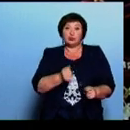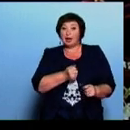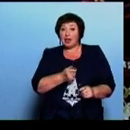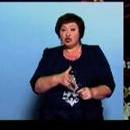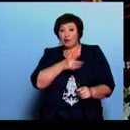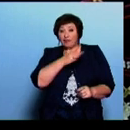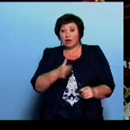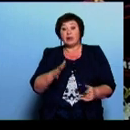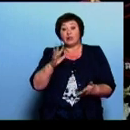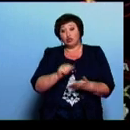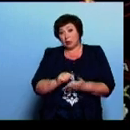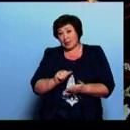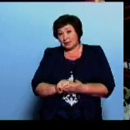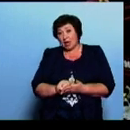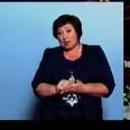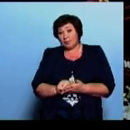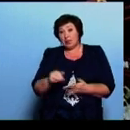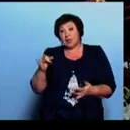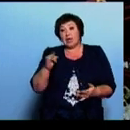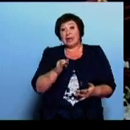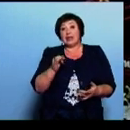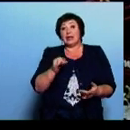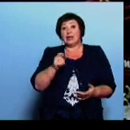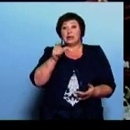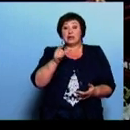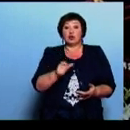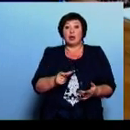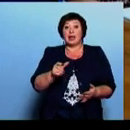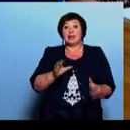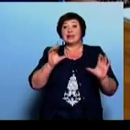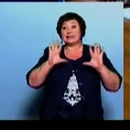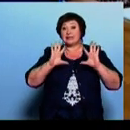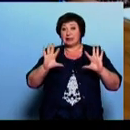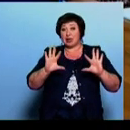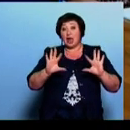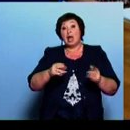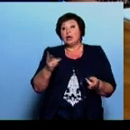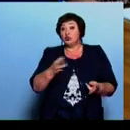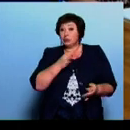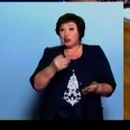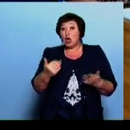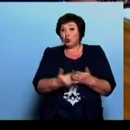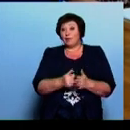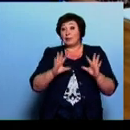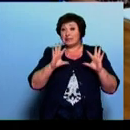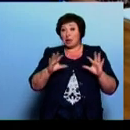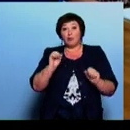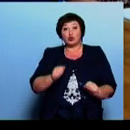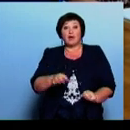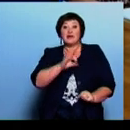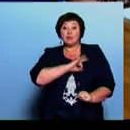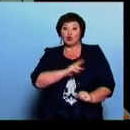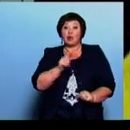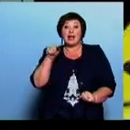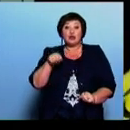на замену, на приобретение, получение этого знака установленного образца. Стоит отметить, новым знаком «инвалид» сможет воспользоваться только